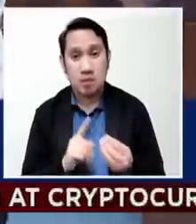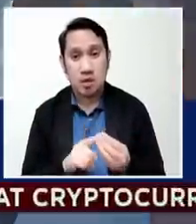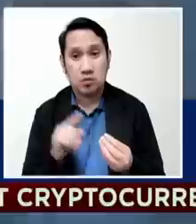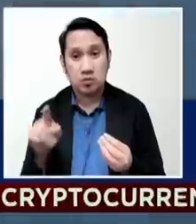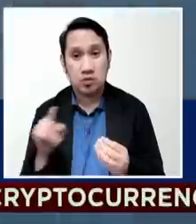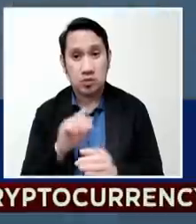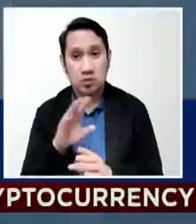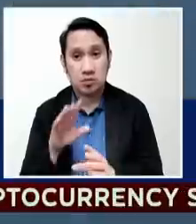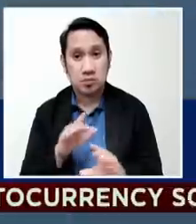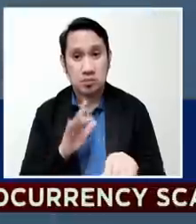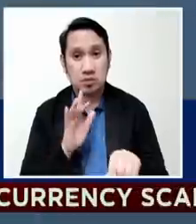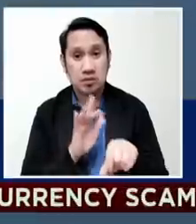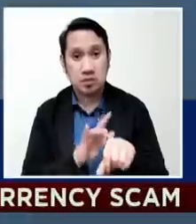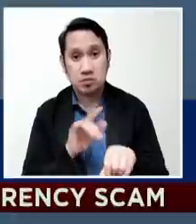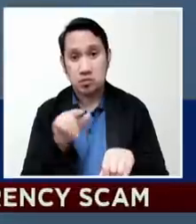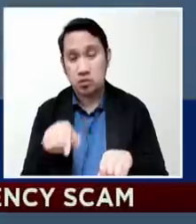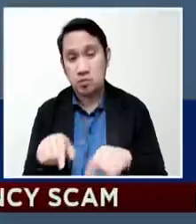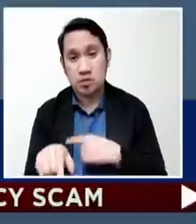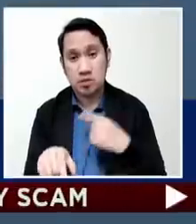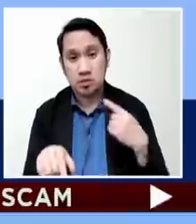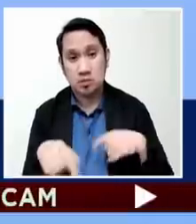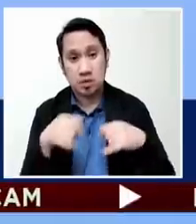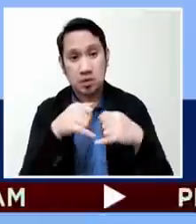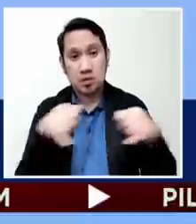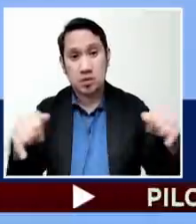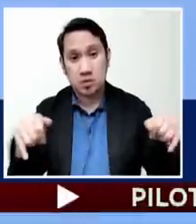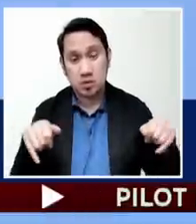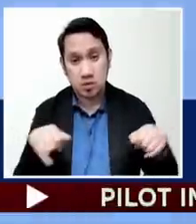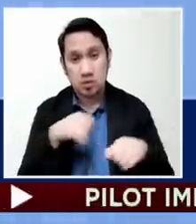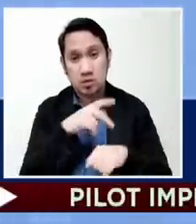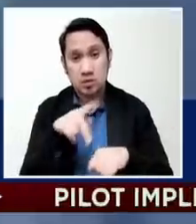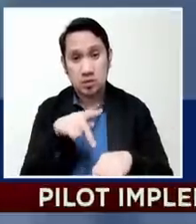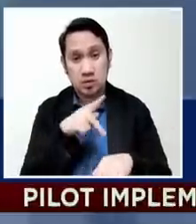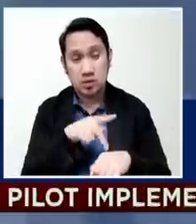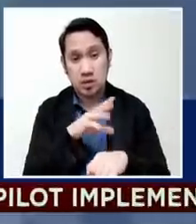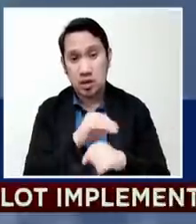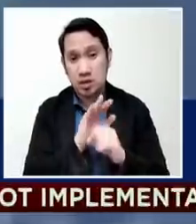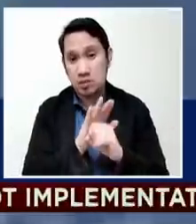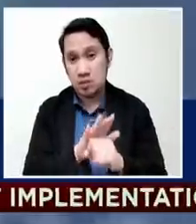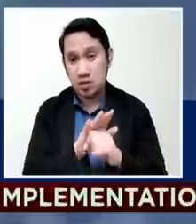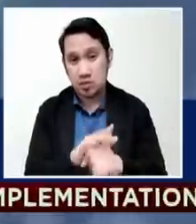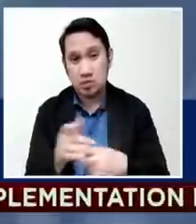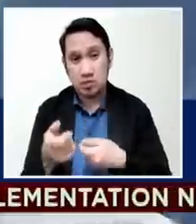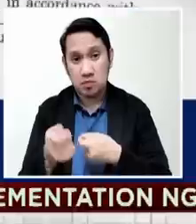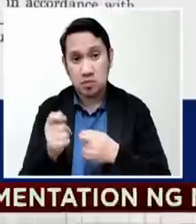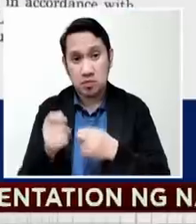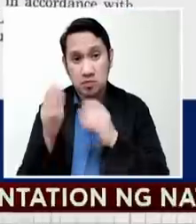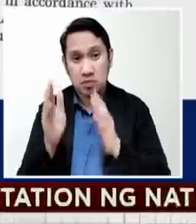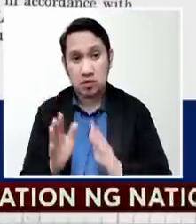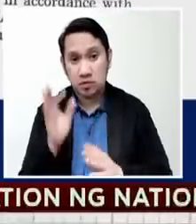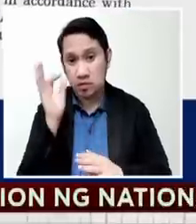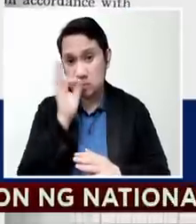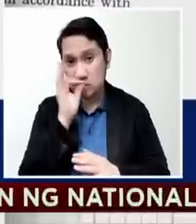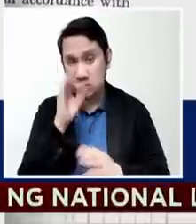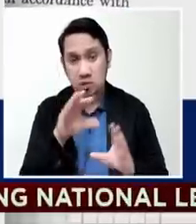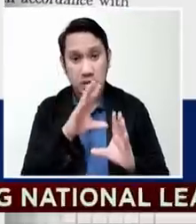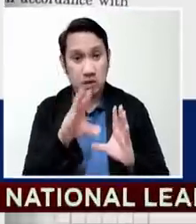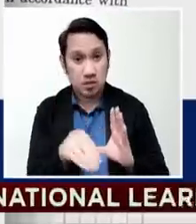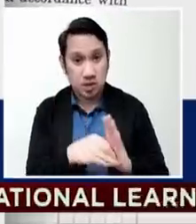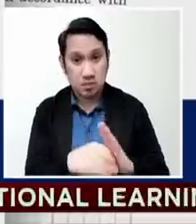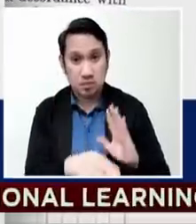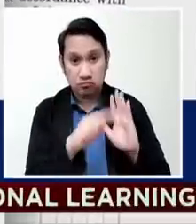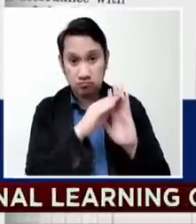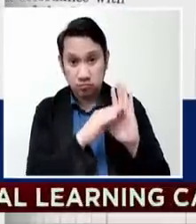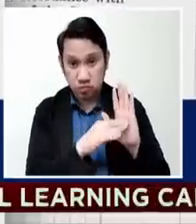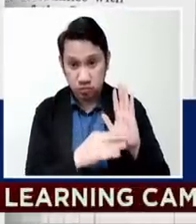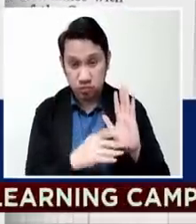ng China sa exclusive economic zone ng Pilipinas at panggigipit sa mga mangingisdang Pinoy. Laman din ng Resolution